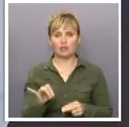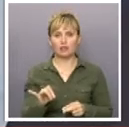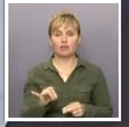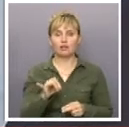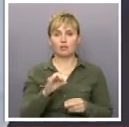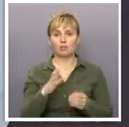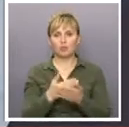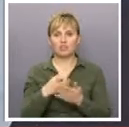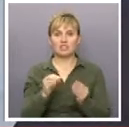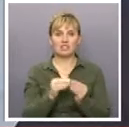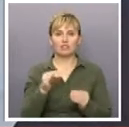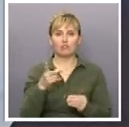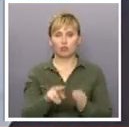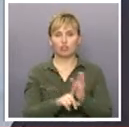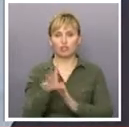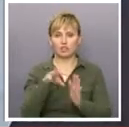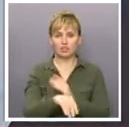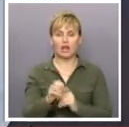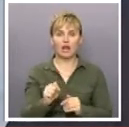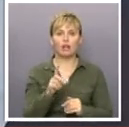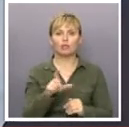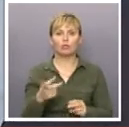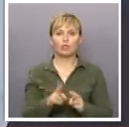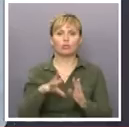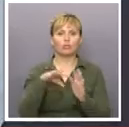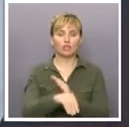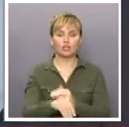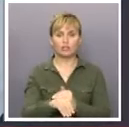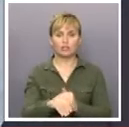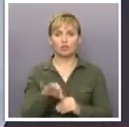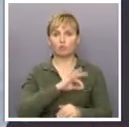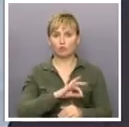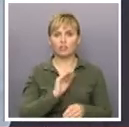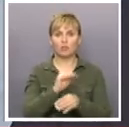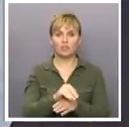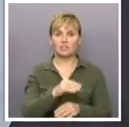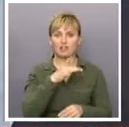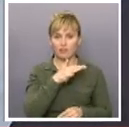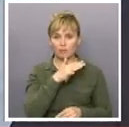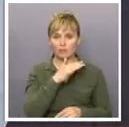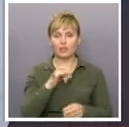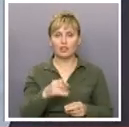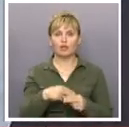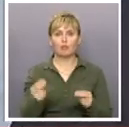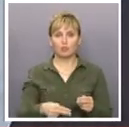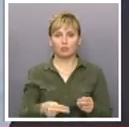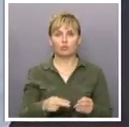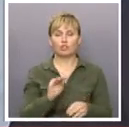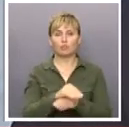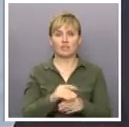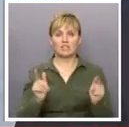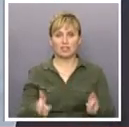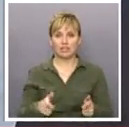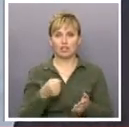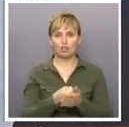примерно с 10 июня уже начинается зачисление. А те вкладчики, которые будут пользоваться дополнительным временем и подпишут дополнительное соглашение